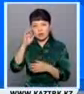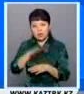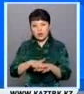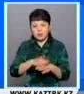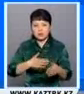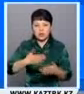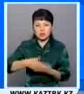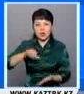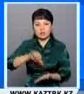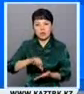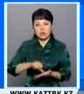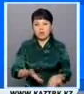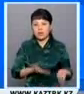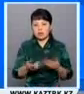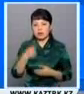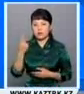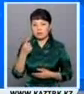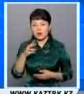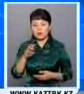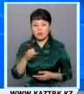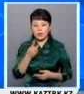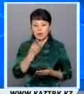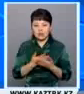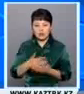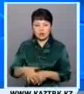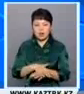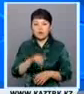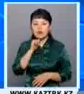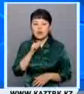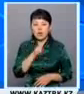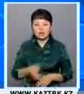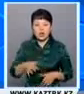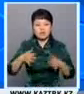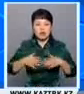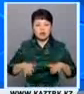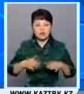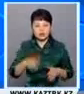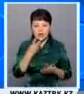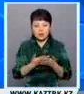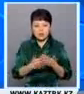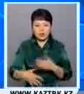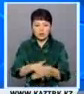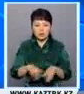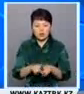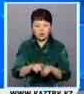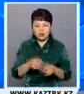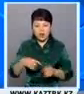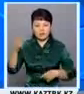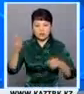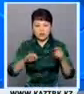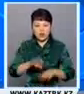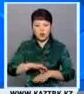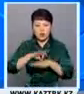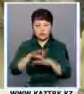белсенді атсалысып келеді. Ал 1 мамыр халықтар бірлігі мерекесіне орай Қостанайда Кавказ халықтары шығармашылығының облыстық фестивалі өтті.